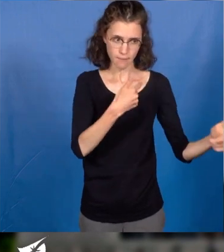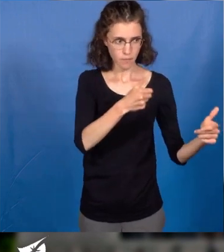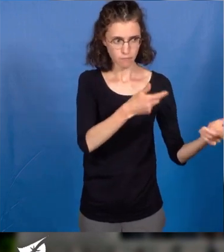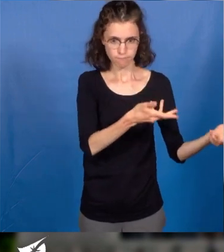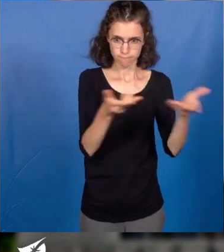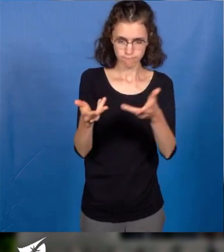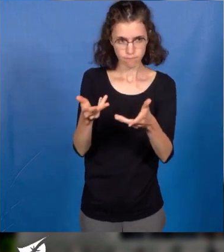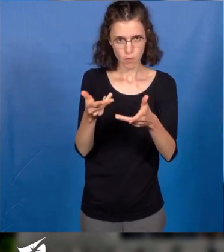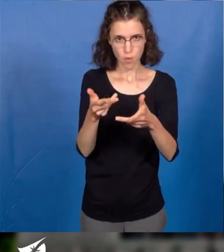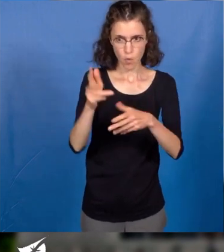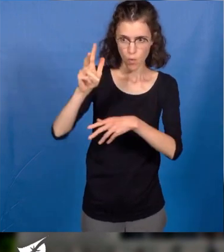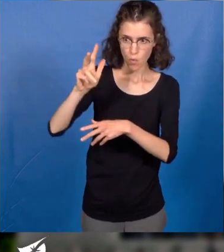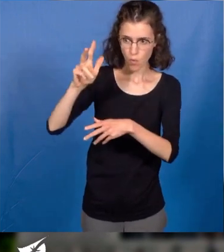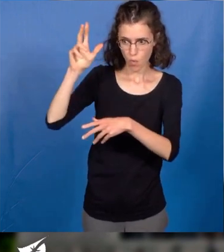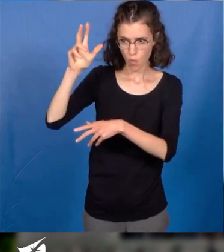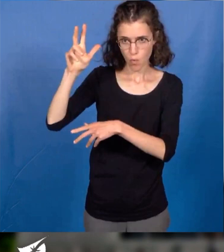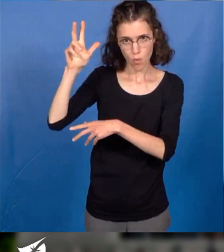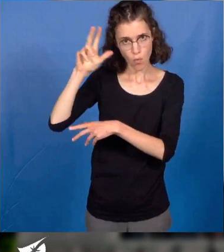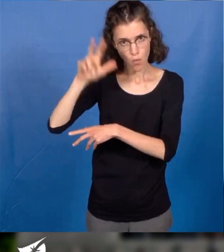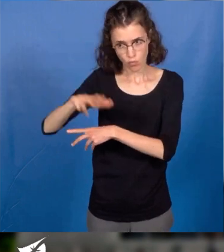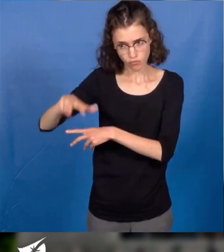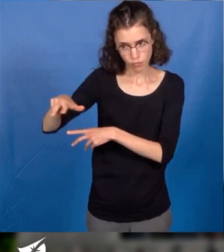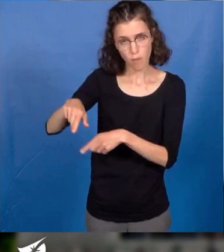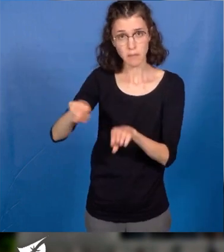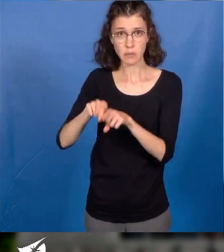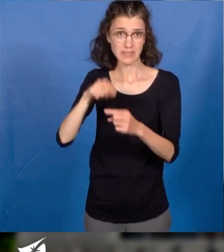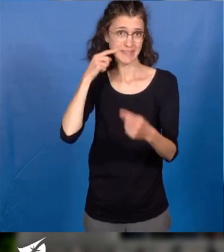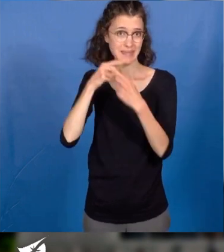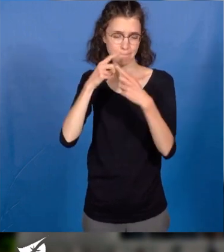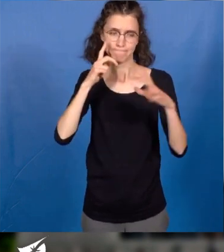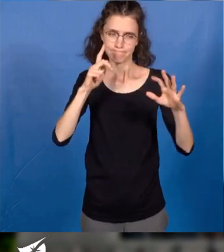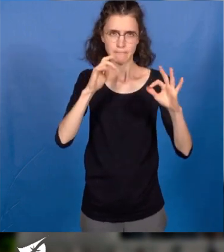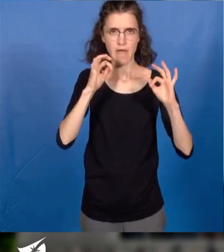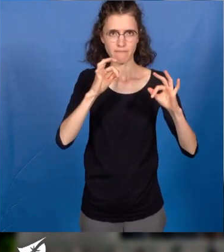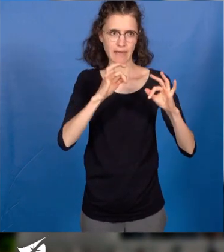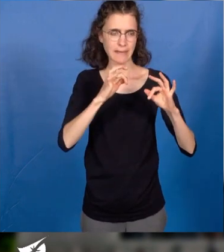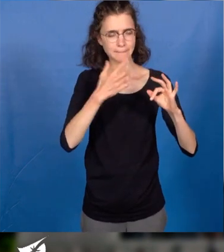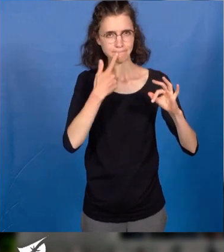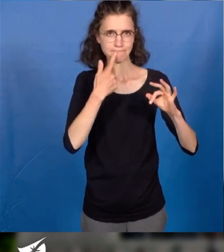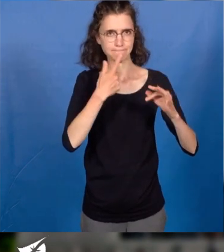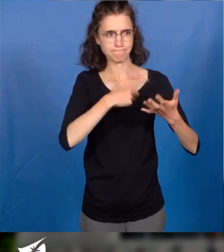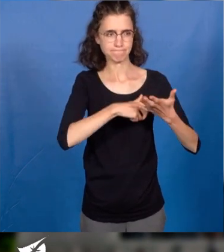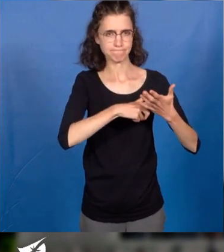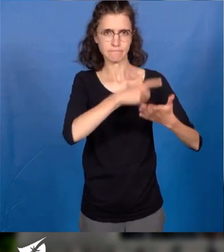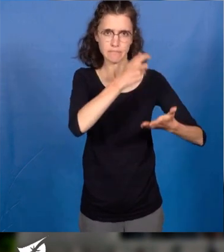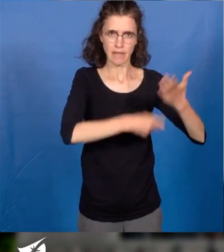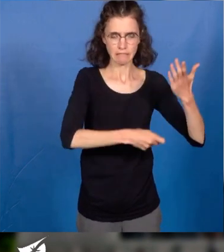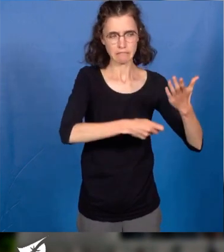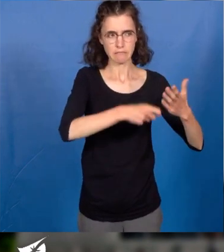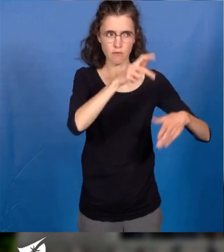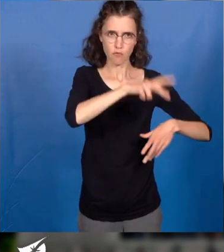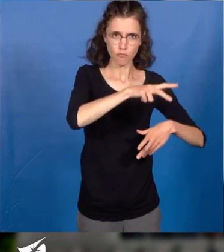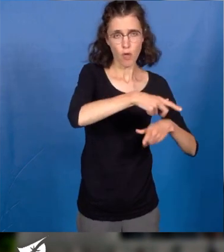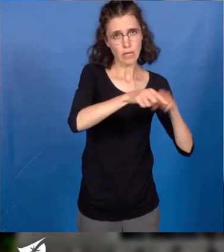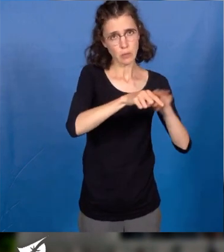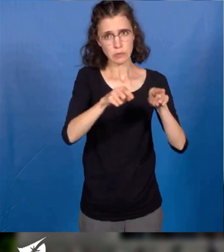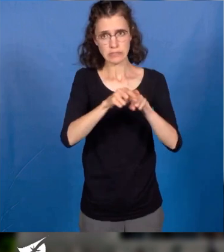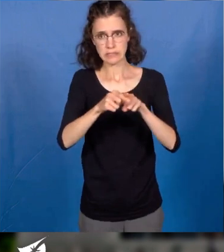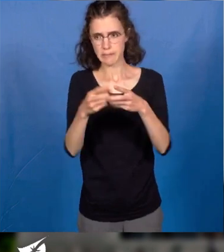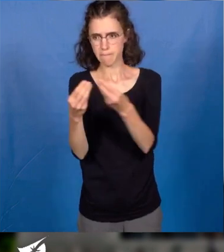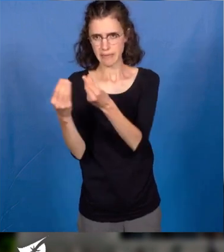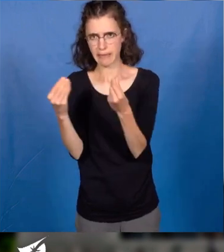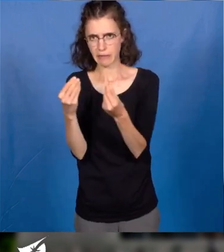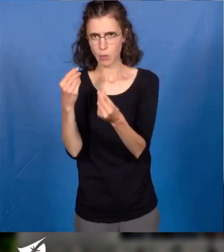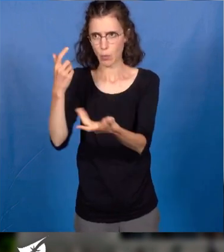sobriété foncière, de sobriété dans l'usage des matériaux et évidemment, comme je le disais tout de suite, de